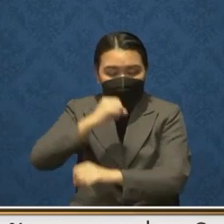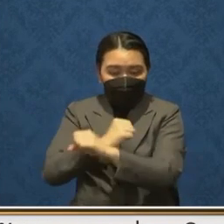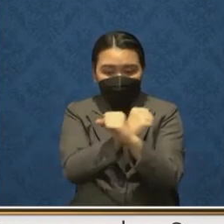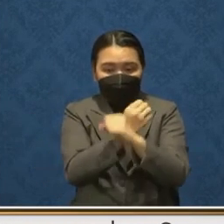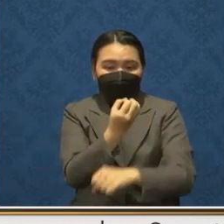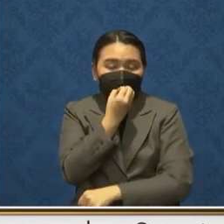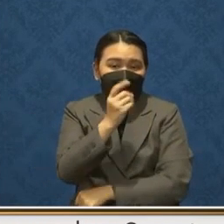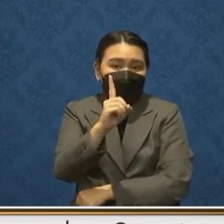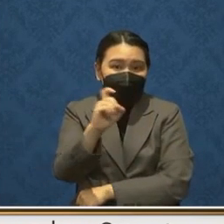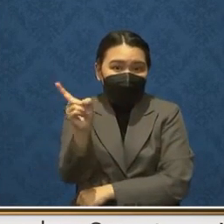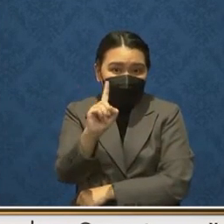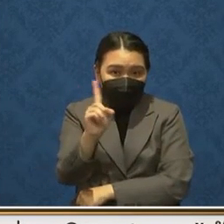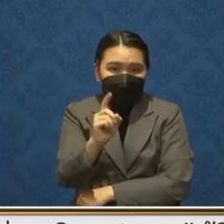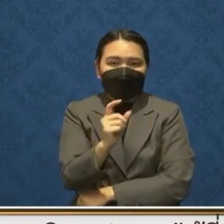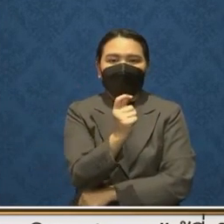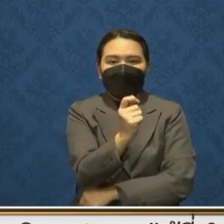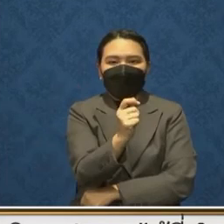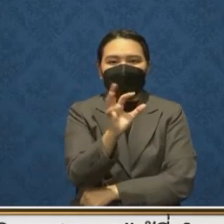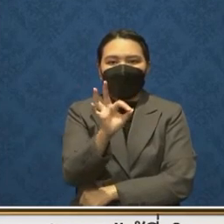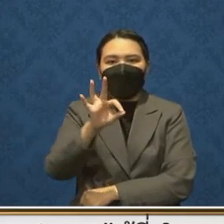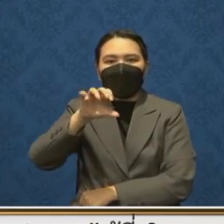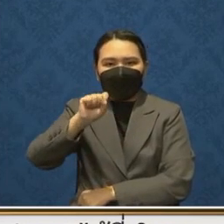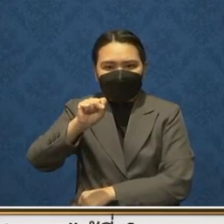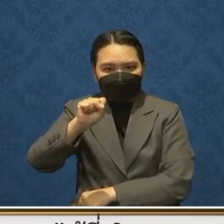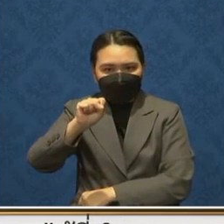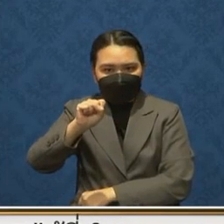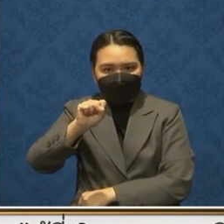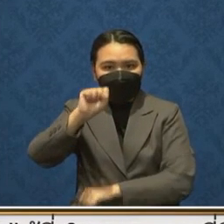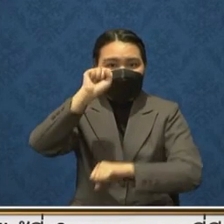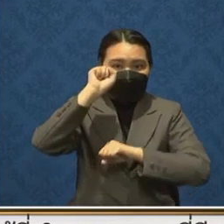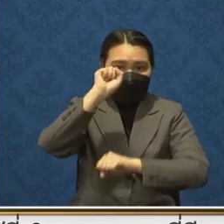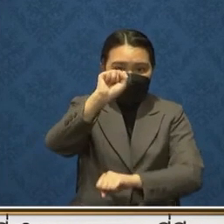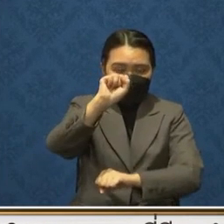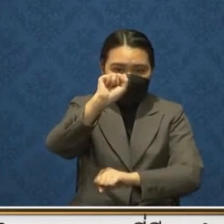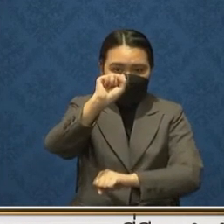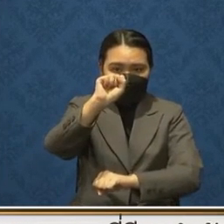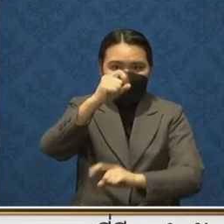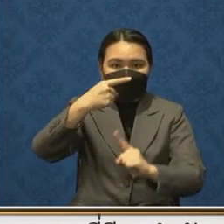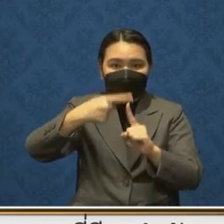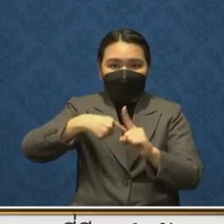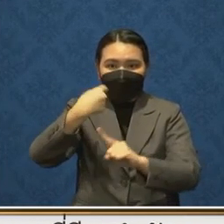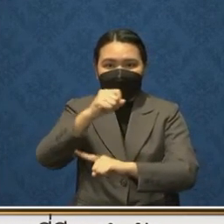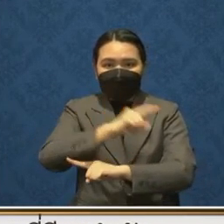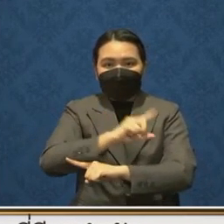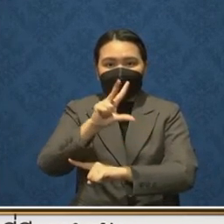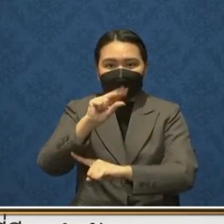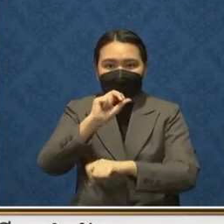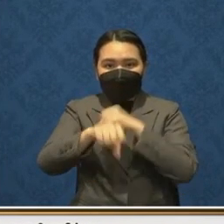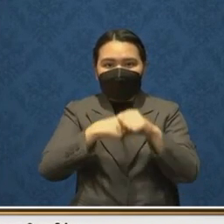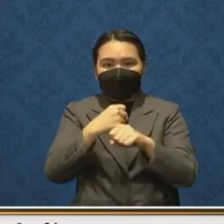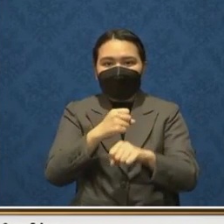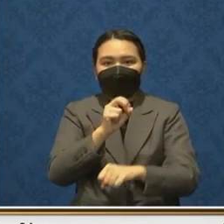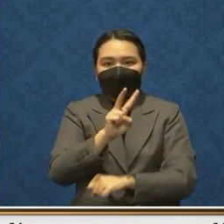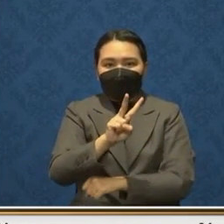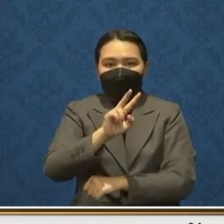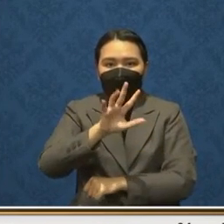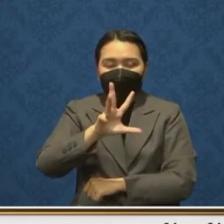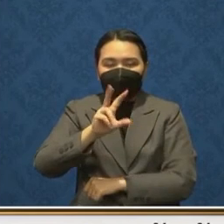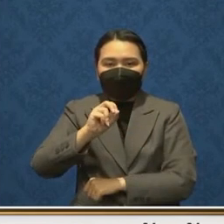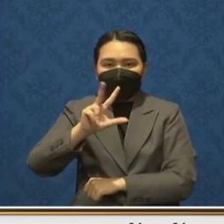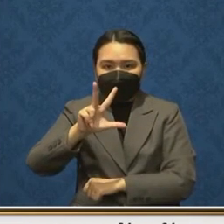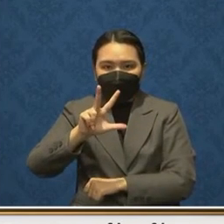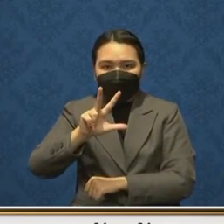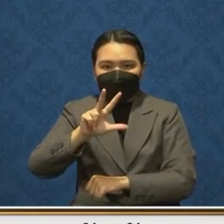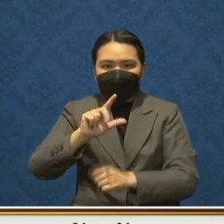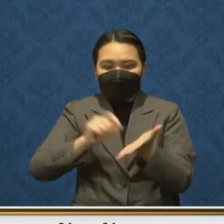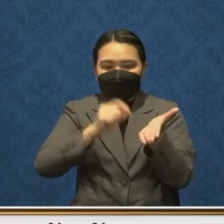คอโลกอาหิวาอัฟริกาประกาศวนที่ 30 ตูลาคม 263 สอลวิท